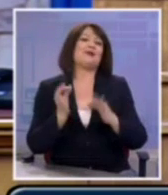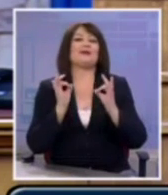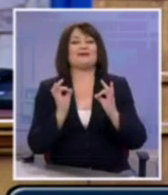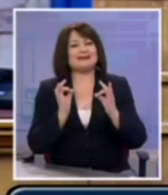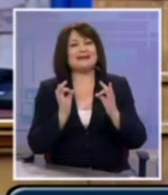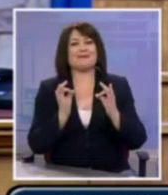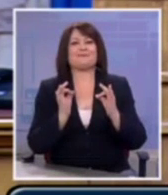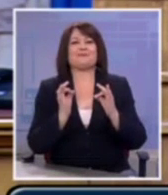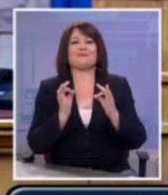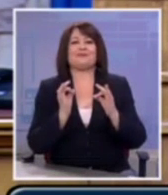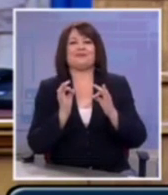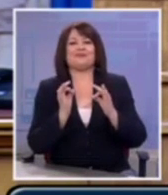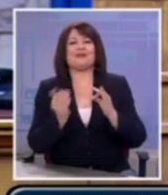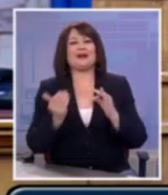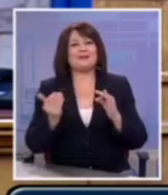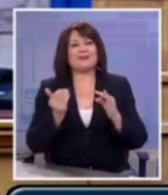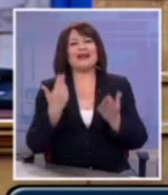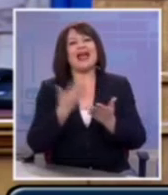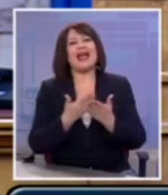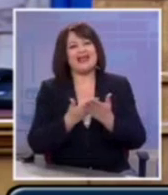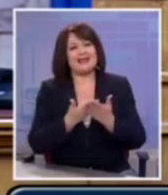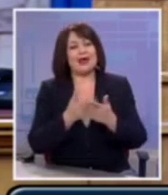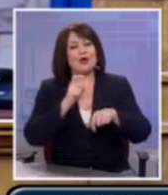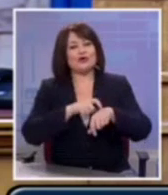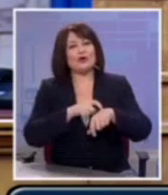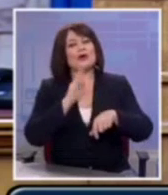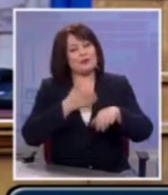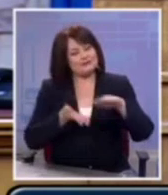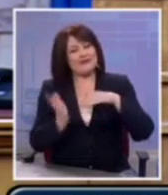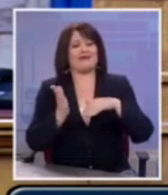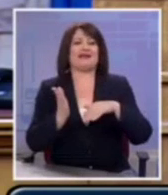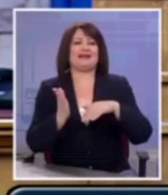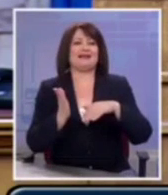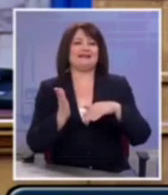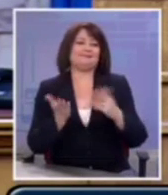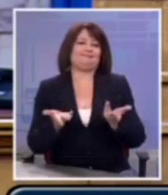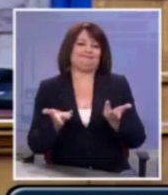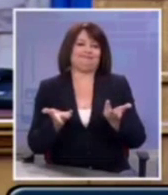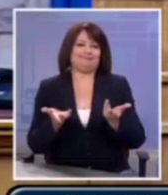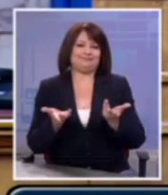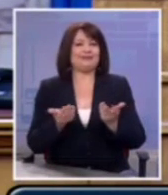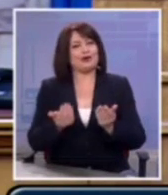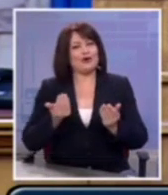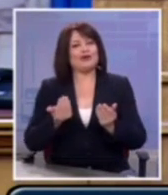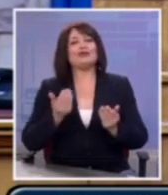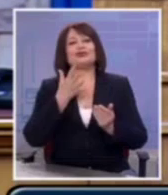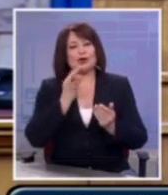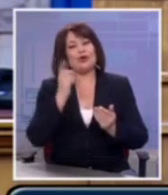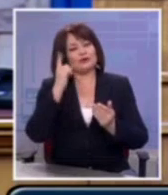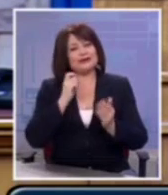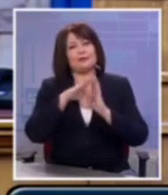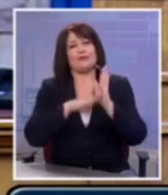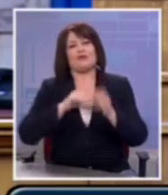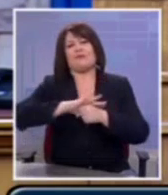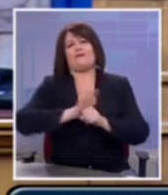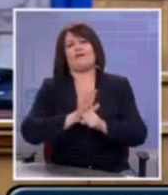σας δίνουμε προκαταβολικά την άδεια να αποχωρήσετε αρκετά νωρίς, γιατί